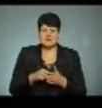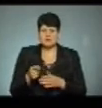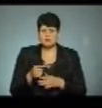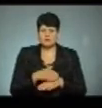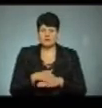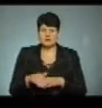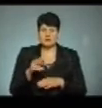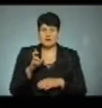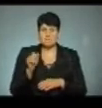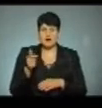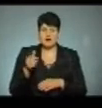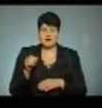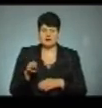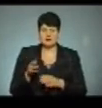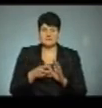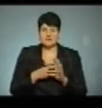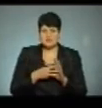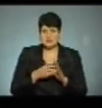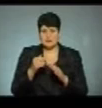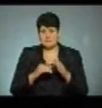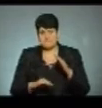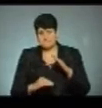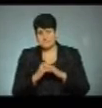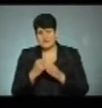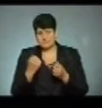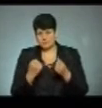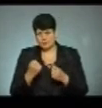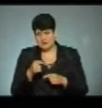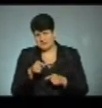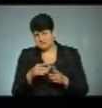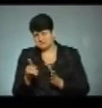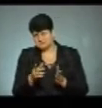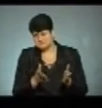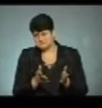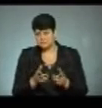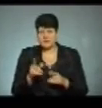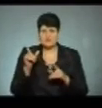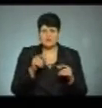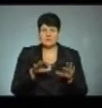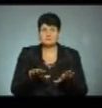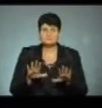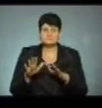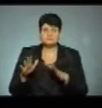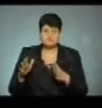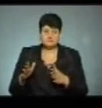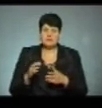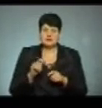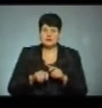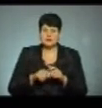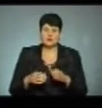вулиці Багата, 8, під автомобілем знаходиться предмет, що викликає у нього підозру. Виїздом на місце події слідчо-оперативної групи